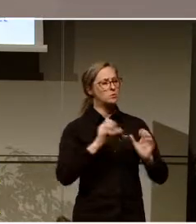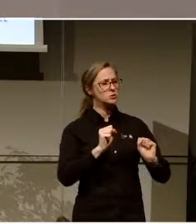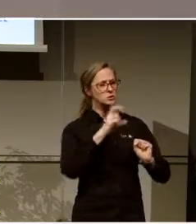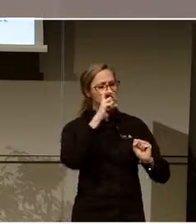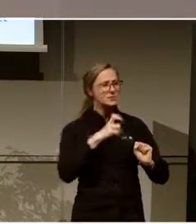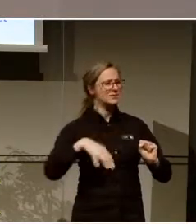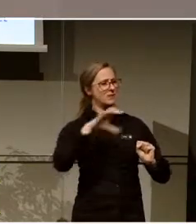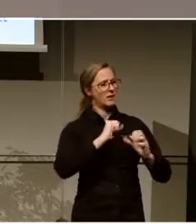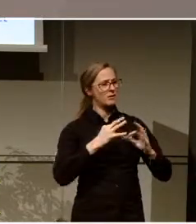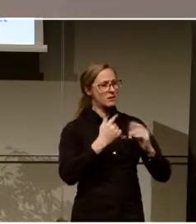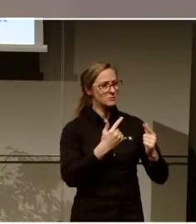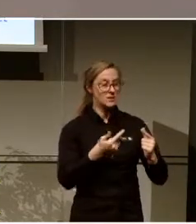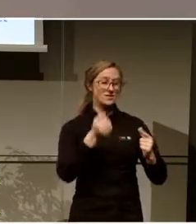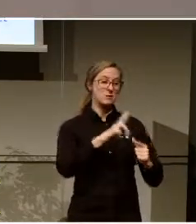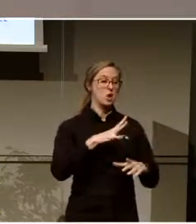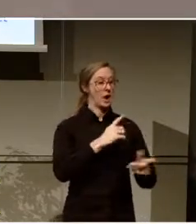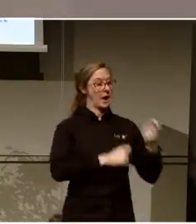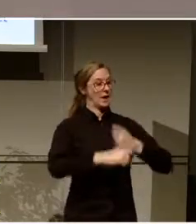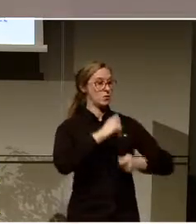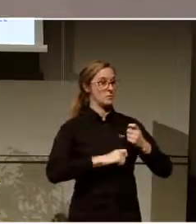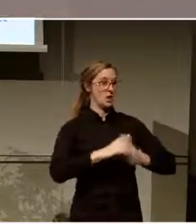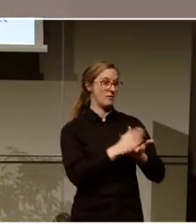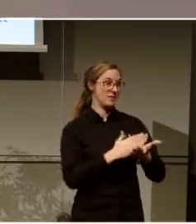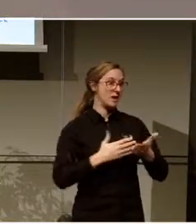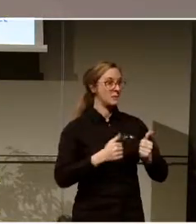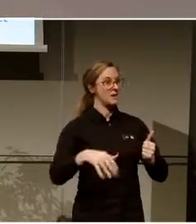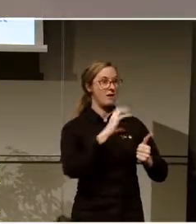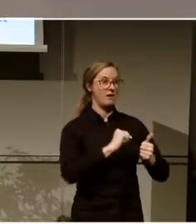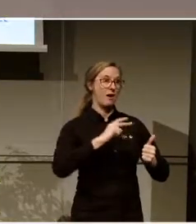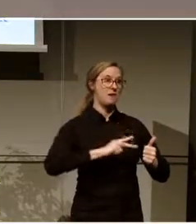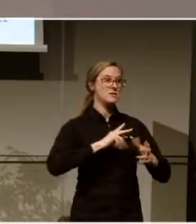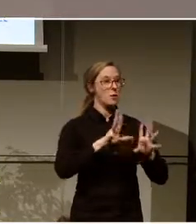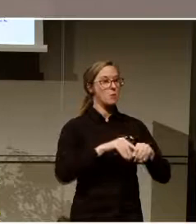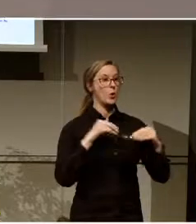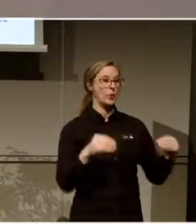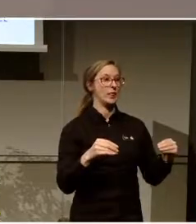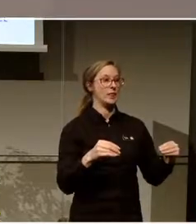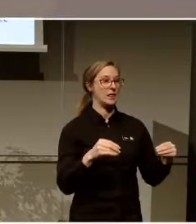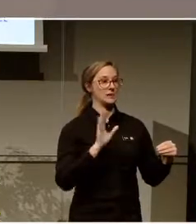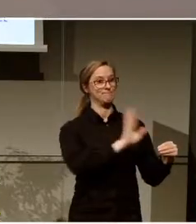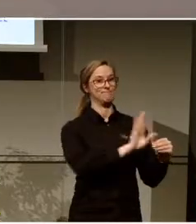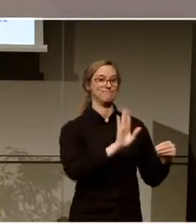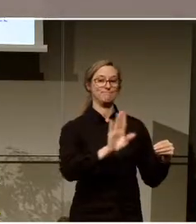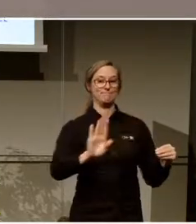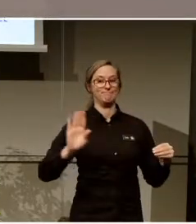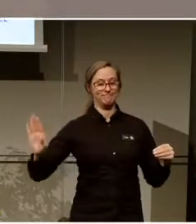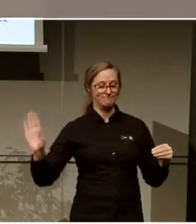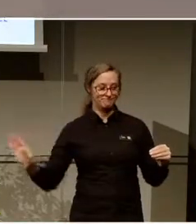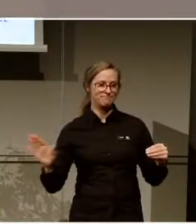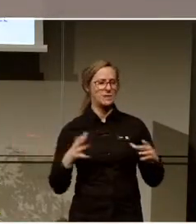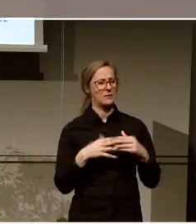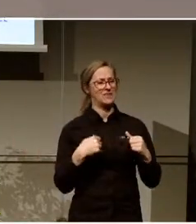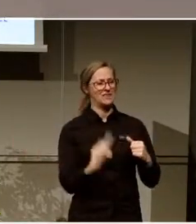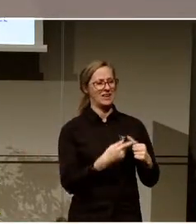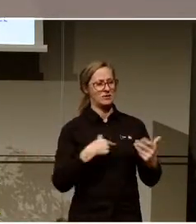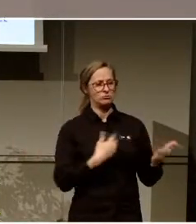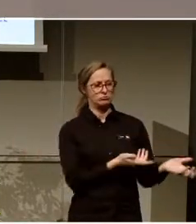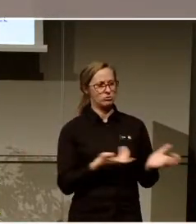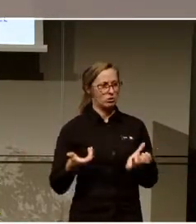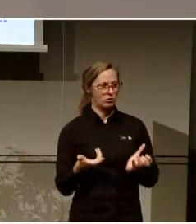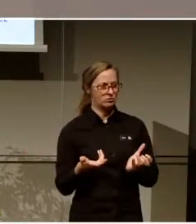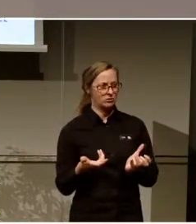samma sätt. Man har kanske en ekonomiavdelning, men alla har ju fortfarande budgetansvar liksom, för sin grej. Och det tänket saknar vi på något sätt. Och jag